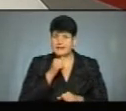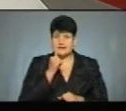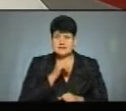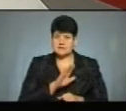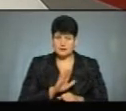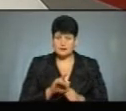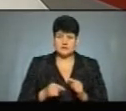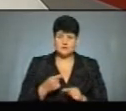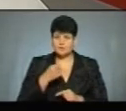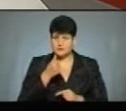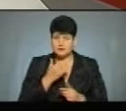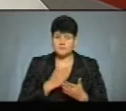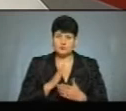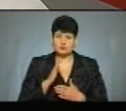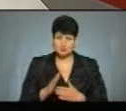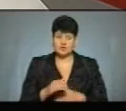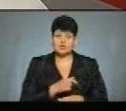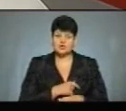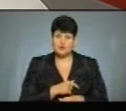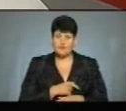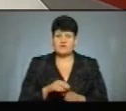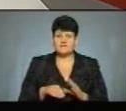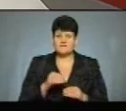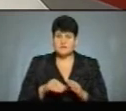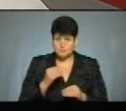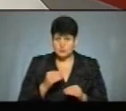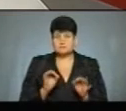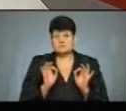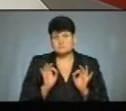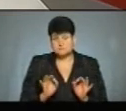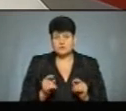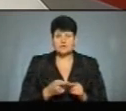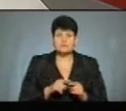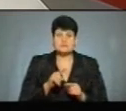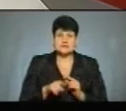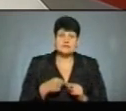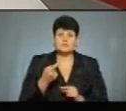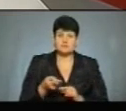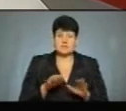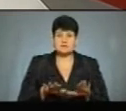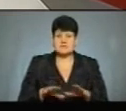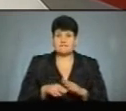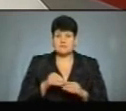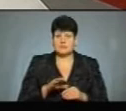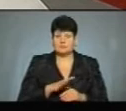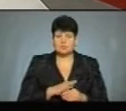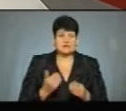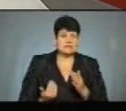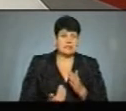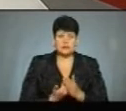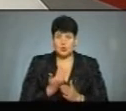році мають відбутися чергові місцеві вибори, і вже логічно, щоб ці наступні місцеві вибори відбувалися на зовсім